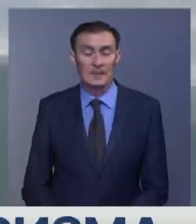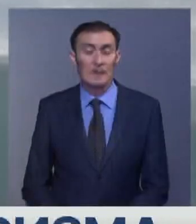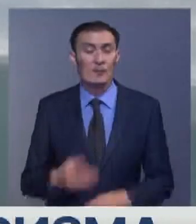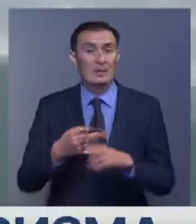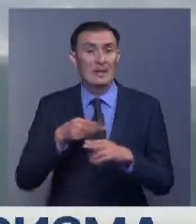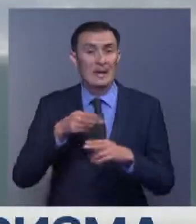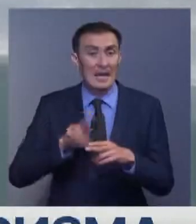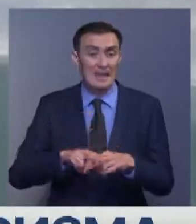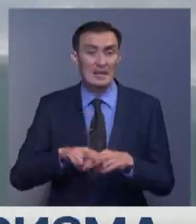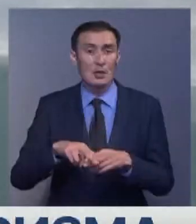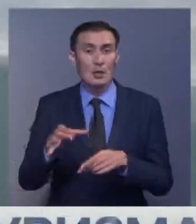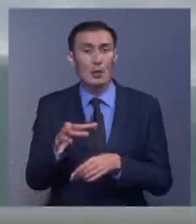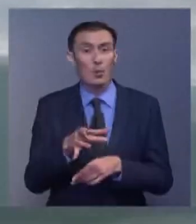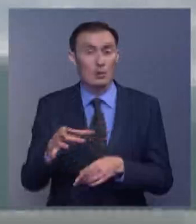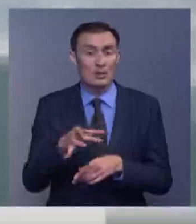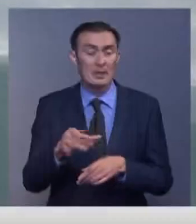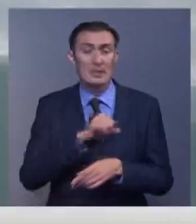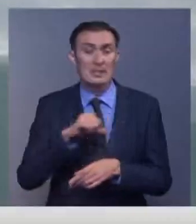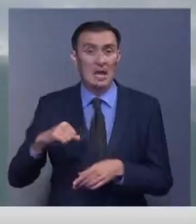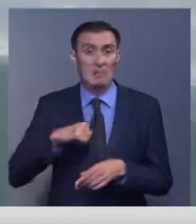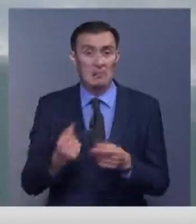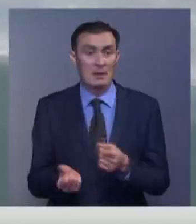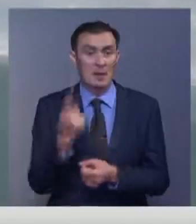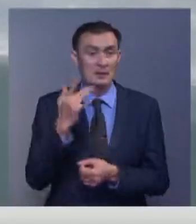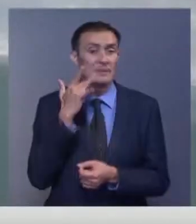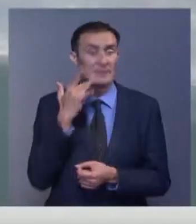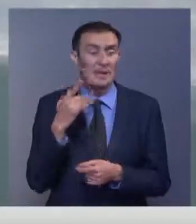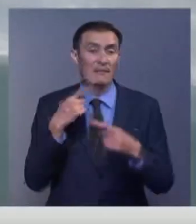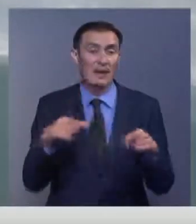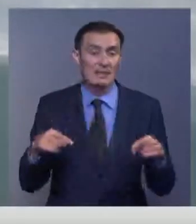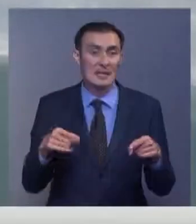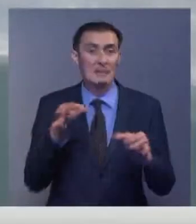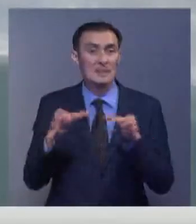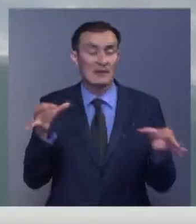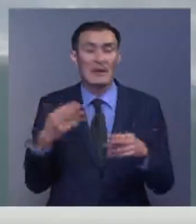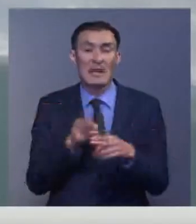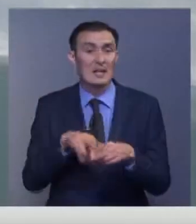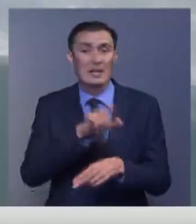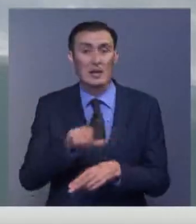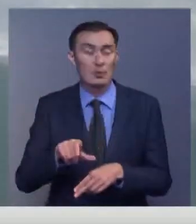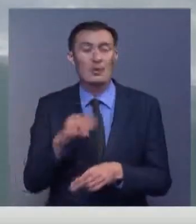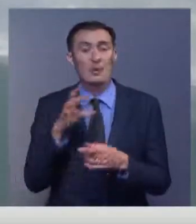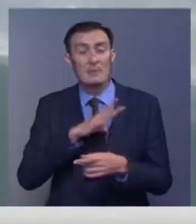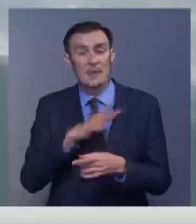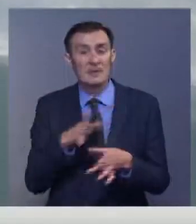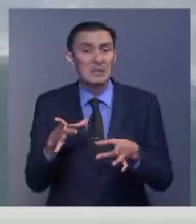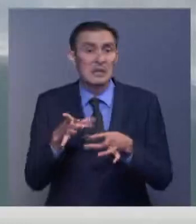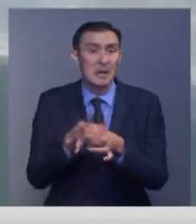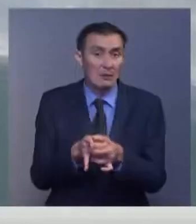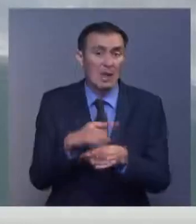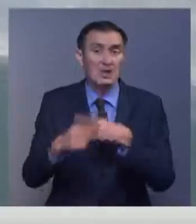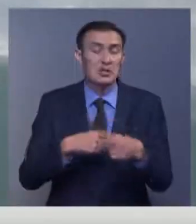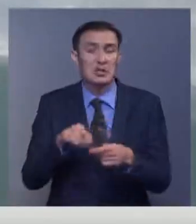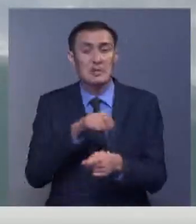Вот эти, так скажем, лунки появляются сами собой и всегда в разных местах. Это не люди копают, где-то они затягиваются, а через